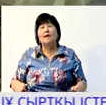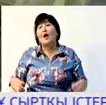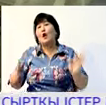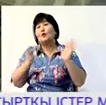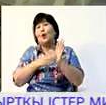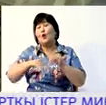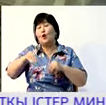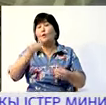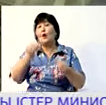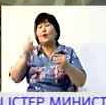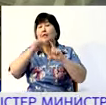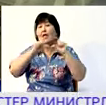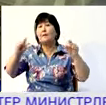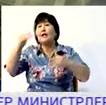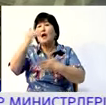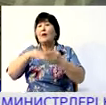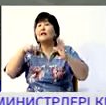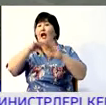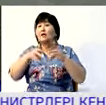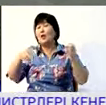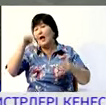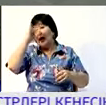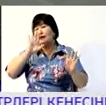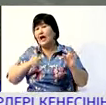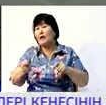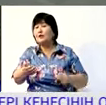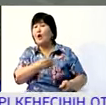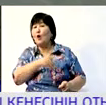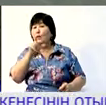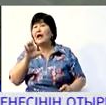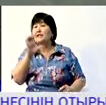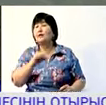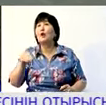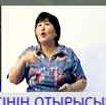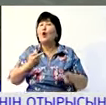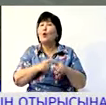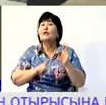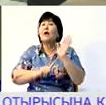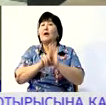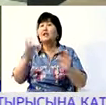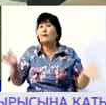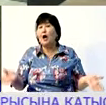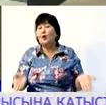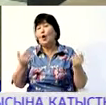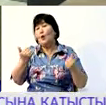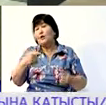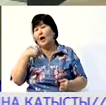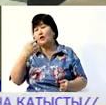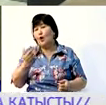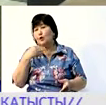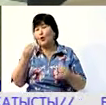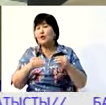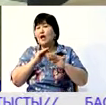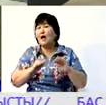Тоғыз құмалақ ойын мектеп бағдарламасына енгізу қажет. Қазақстан президенттігіне үміткер Сәдібек Түгел осындай бастама көтерді. Оның айтуынша ұлттық